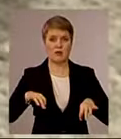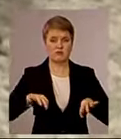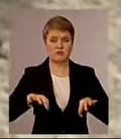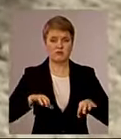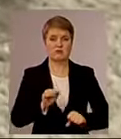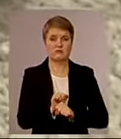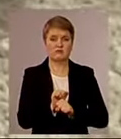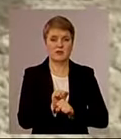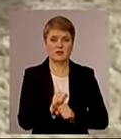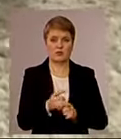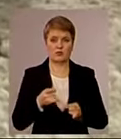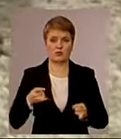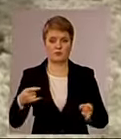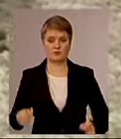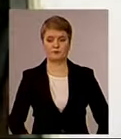та затримують рух.